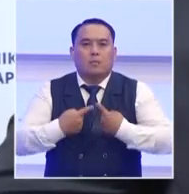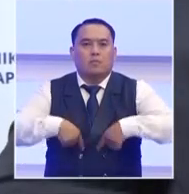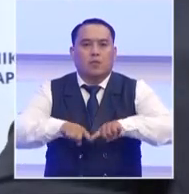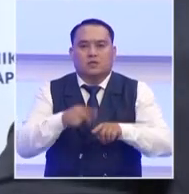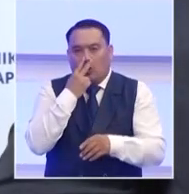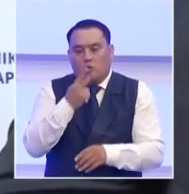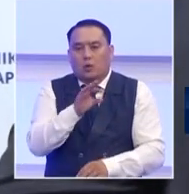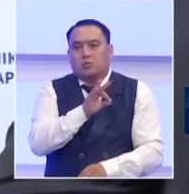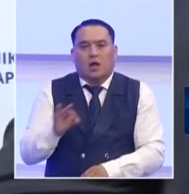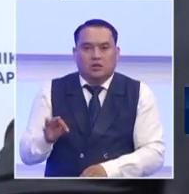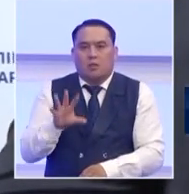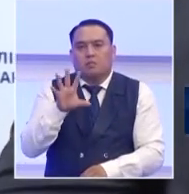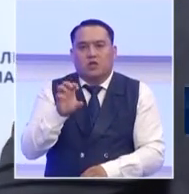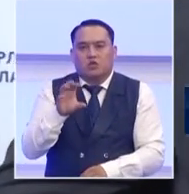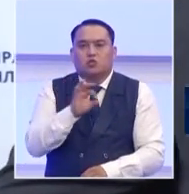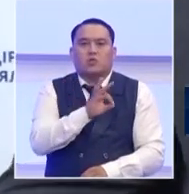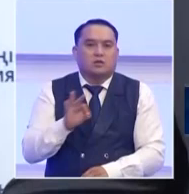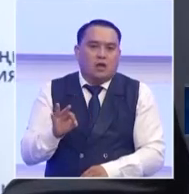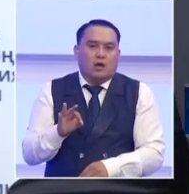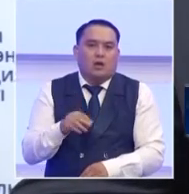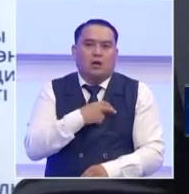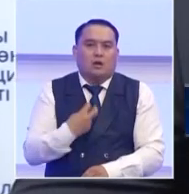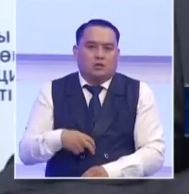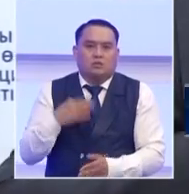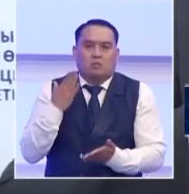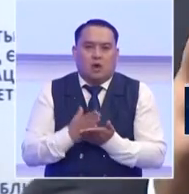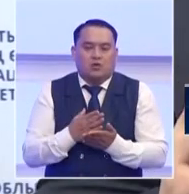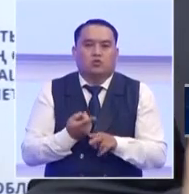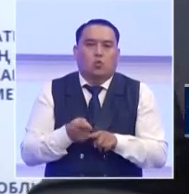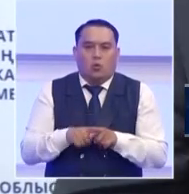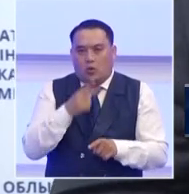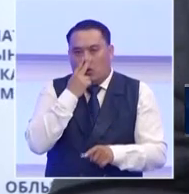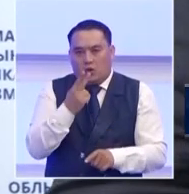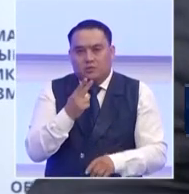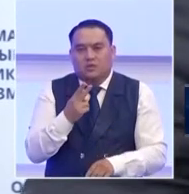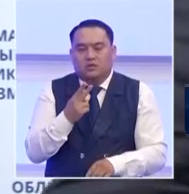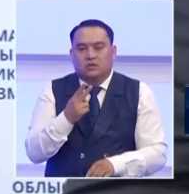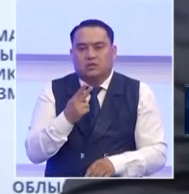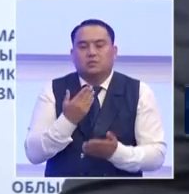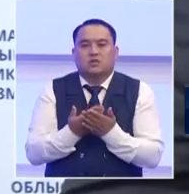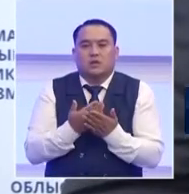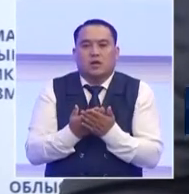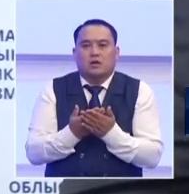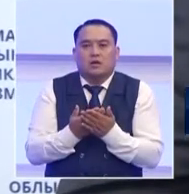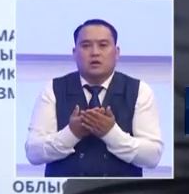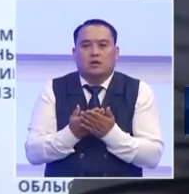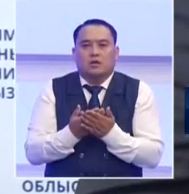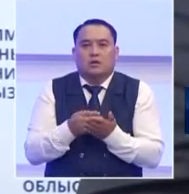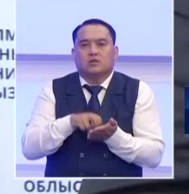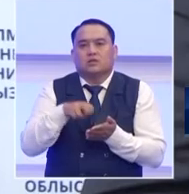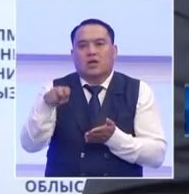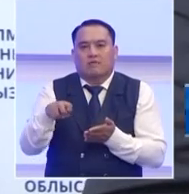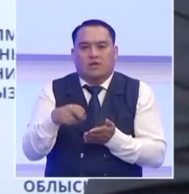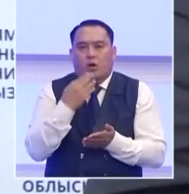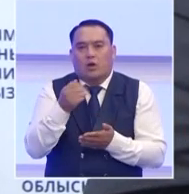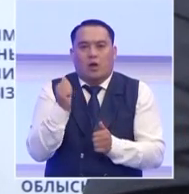Осынша процентке, мысалы 500%-ке риск бар деп. Біз соған көз бұрамыз. Яғни сүнген тиісті қат жолданатын болады.